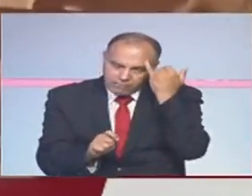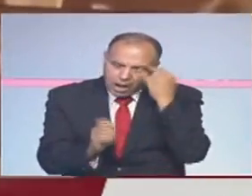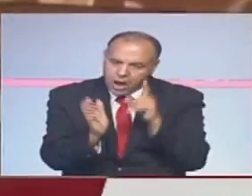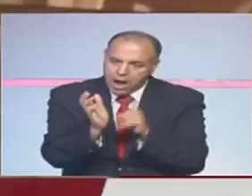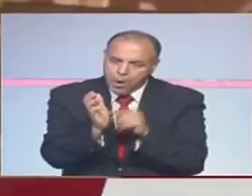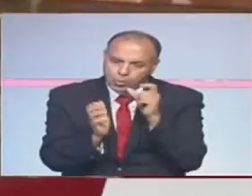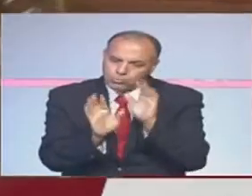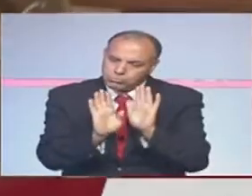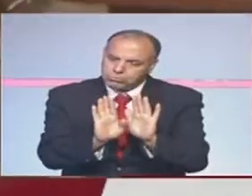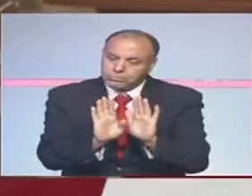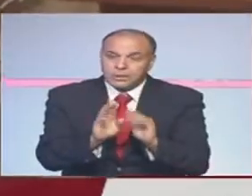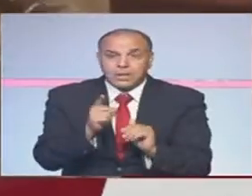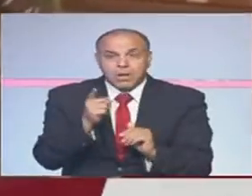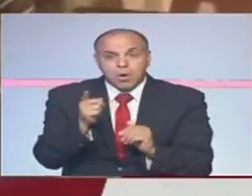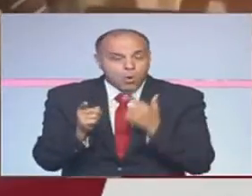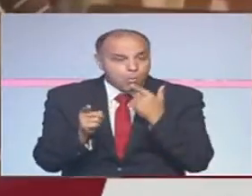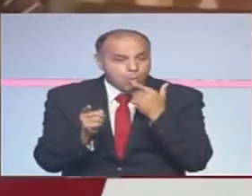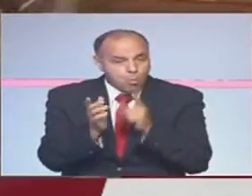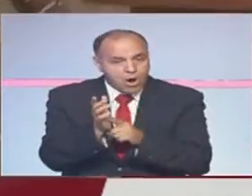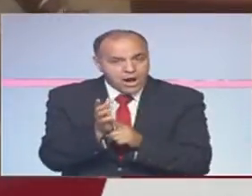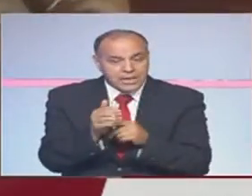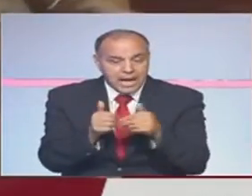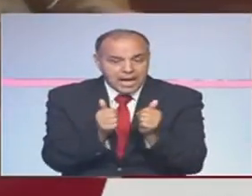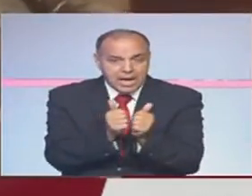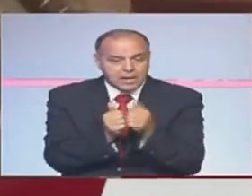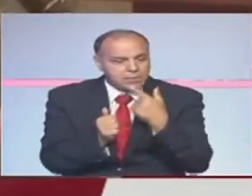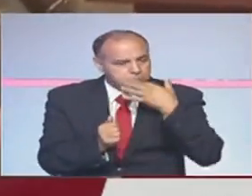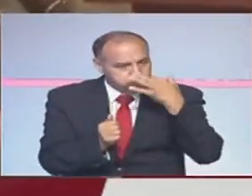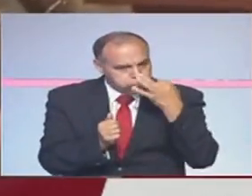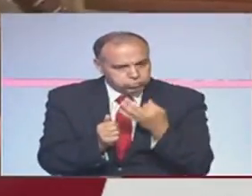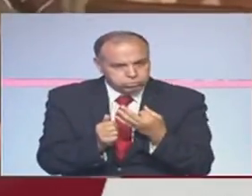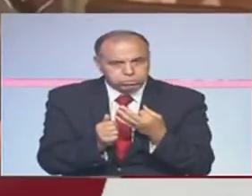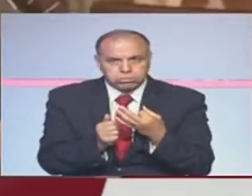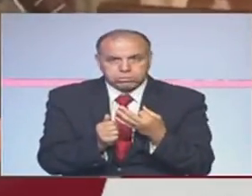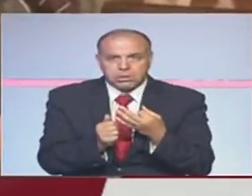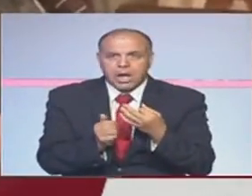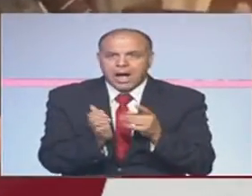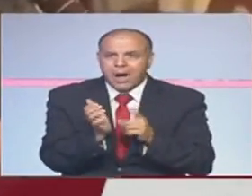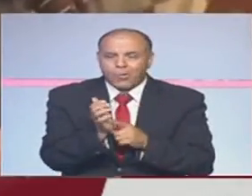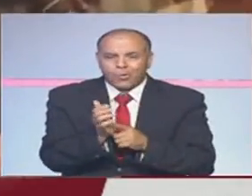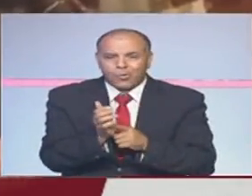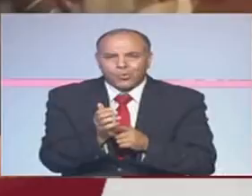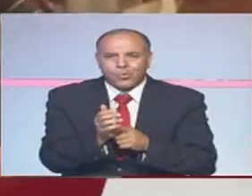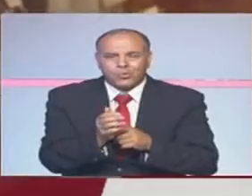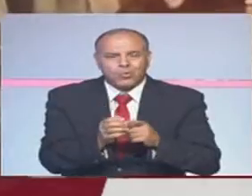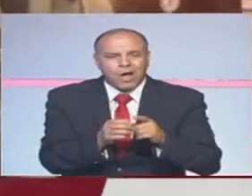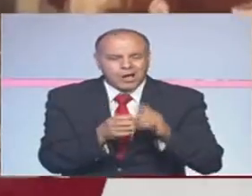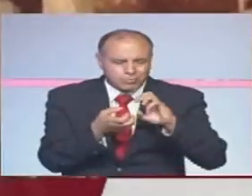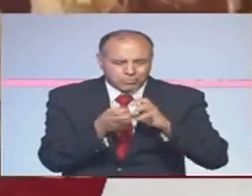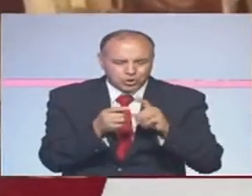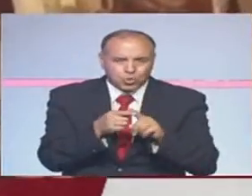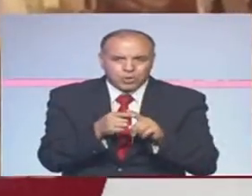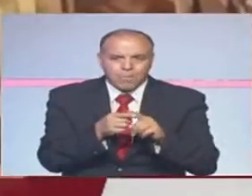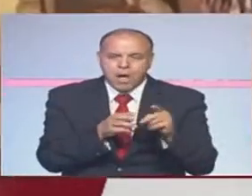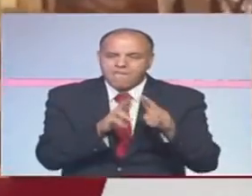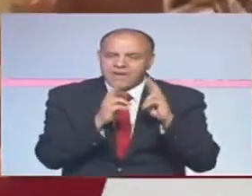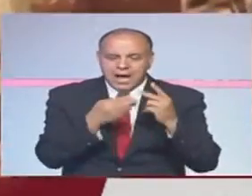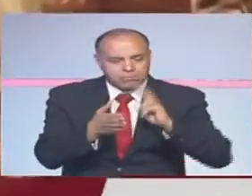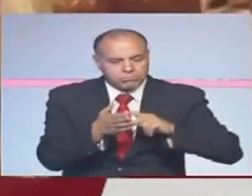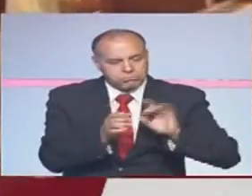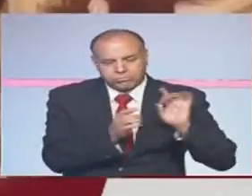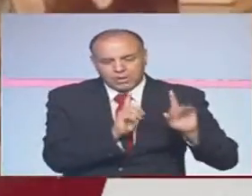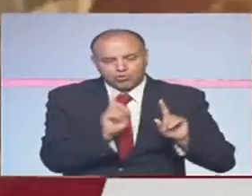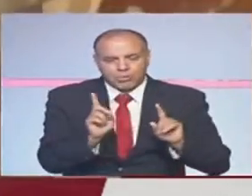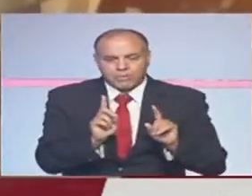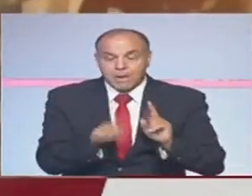الاسلاميه مؤكده ان الحركه تتعهد بان لا تقتص من الجنود والمتعاقدين مع القوات الدوليه